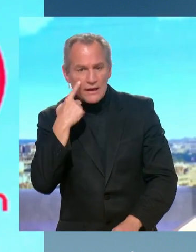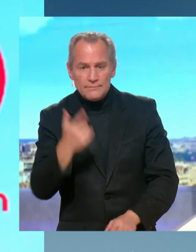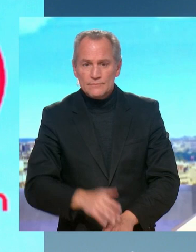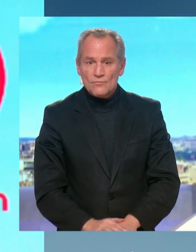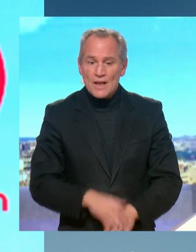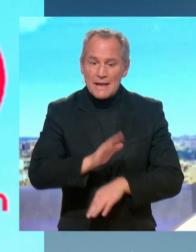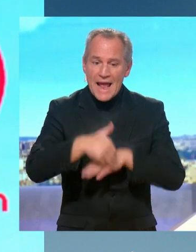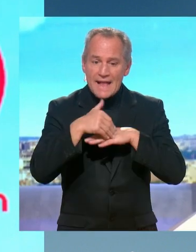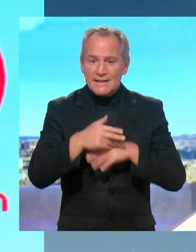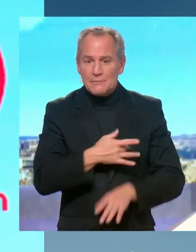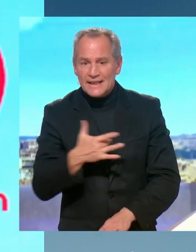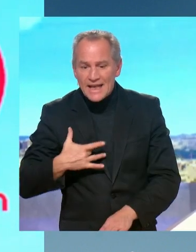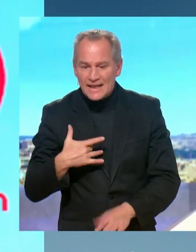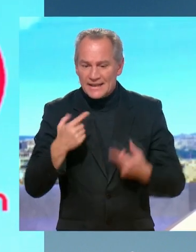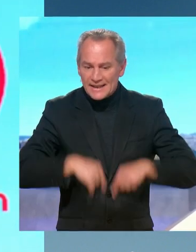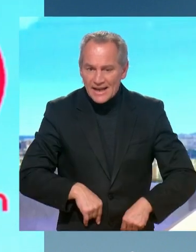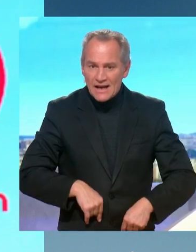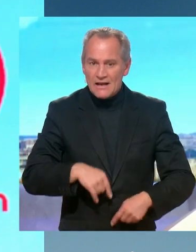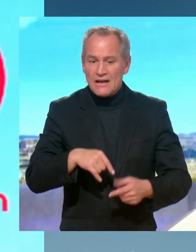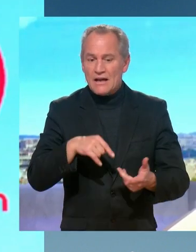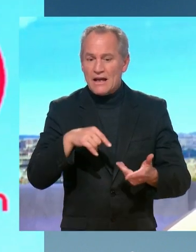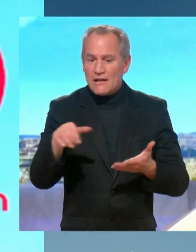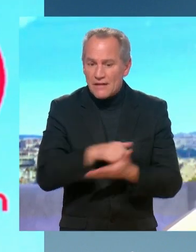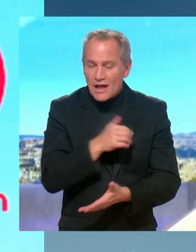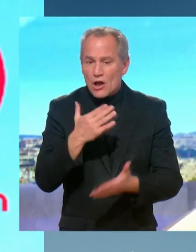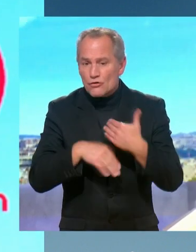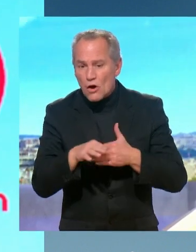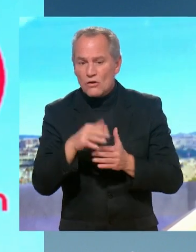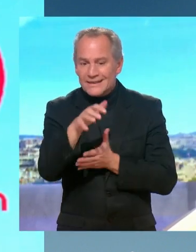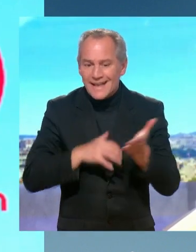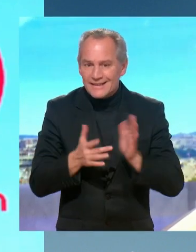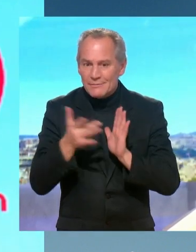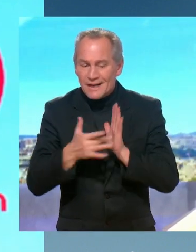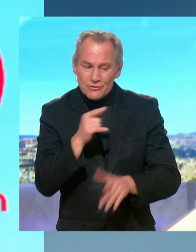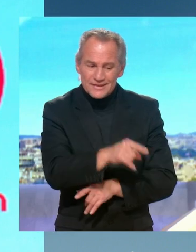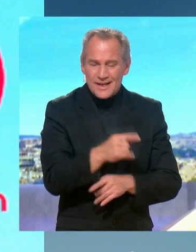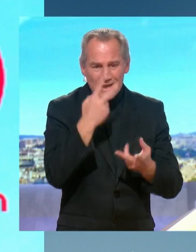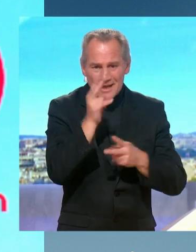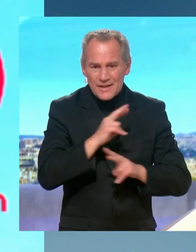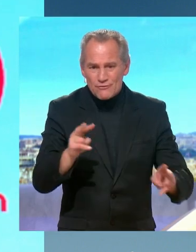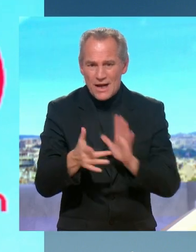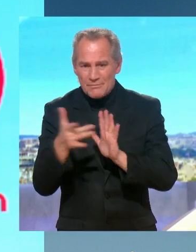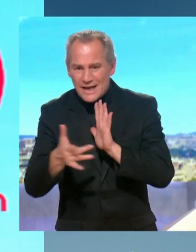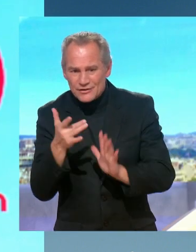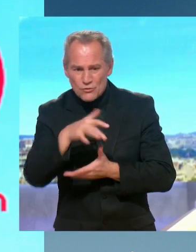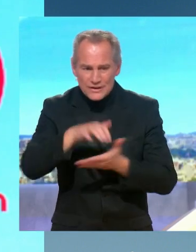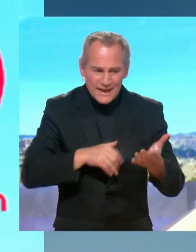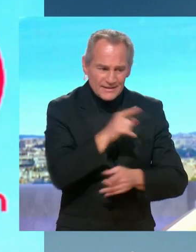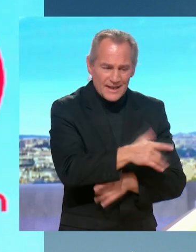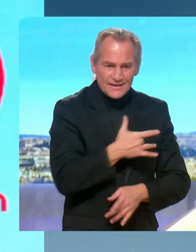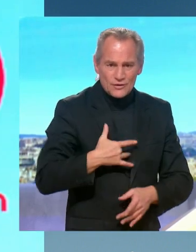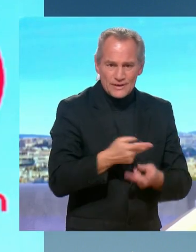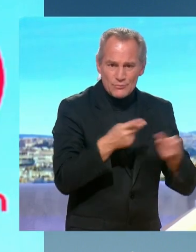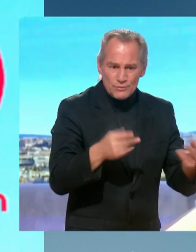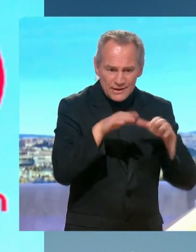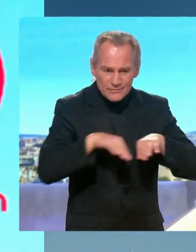d'État, pour autant, doit être réformée dans le texte immigration que je porte ? La réponse est non. Il s'agit de la santé publique, ça n rien à voir avec le texte sur les étrangers, c'est ce qu'on appelle en droit